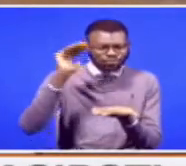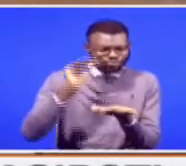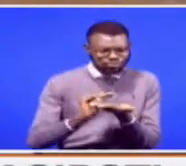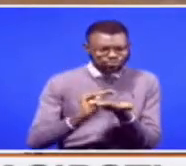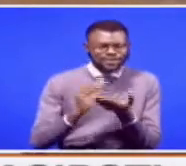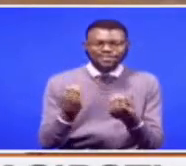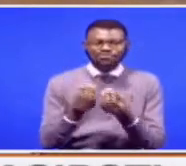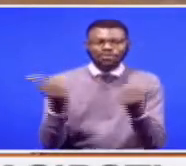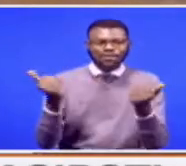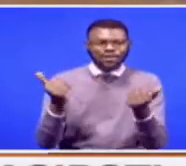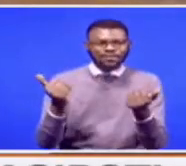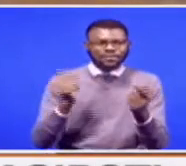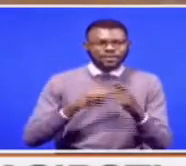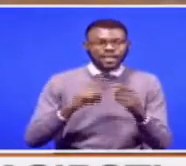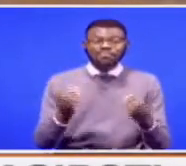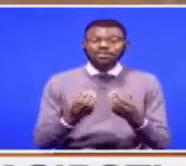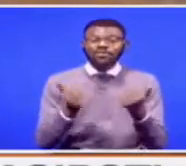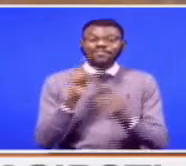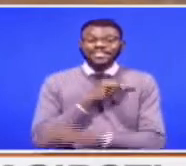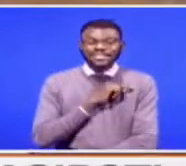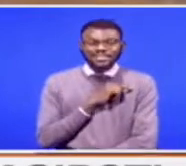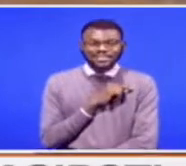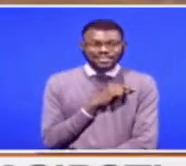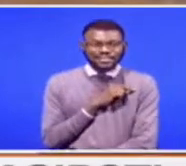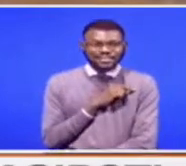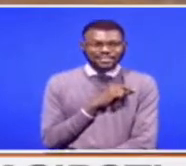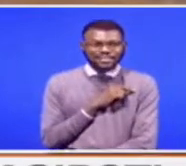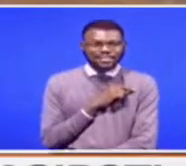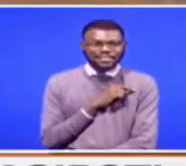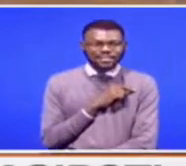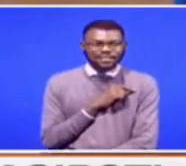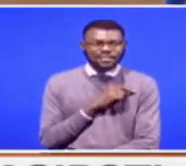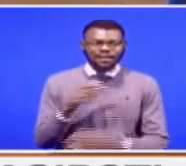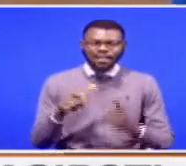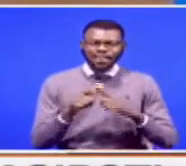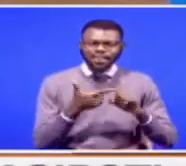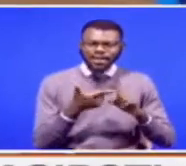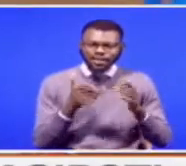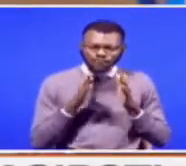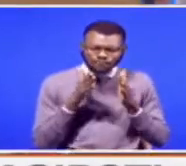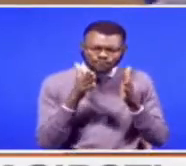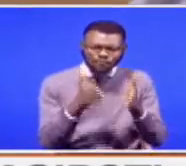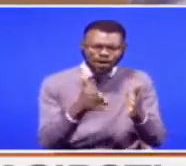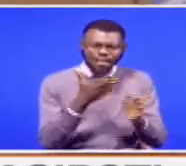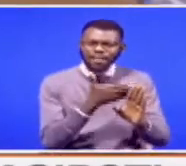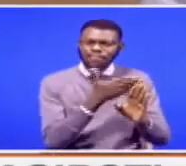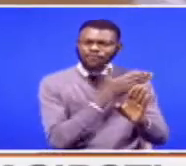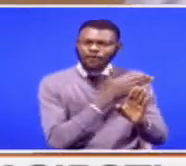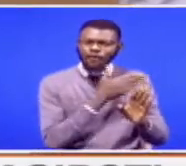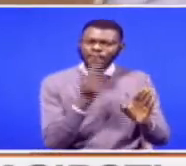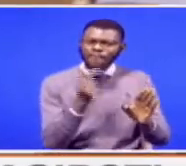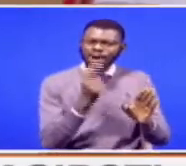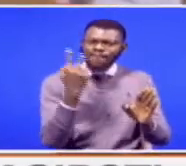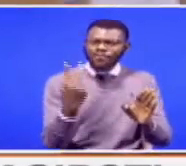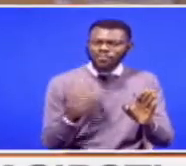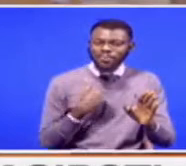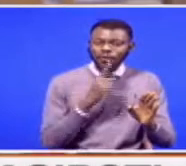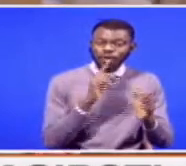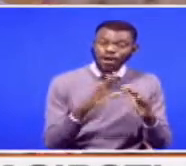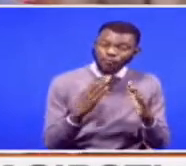backlog is completely removed, we will stick to the directive that I gave in February, which